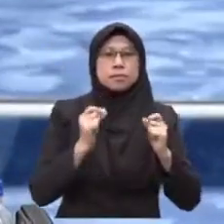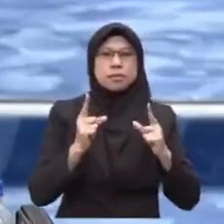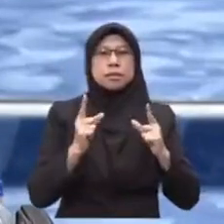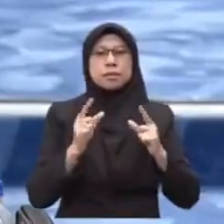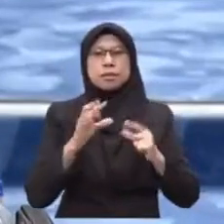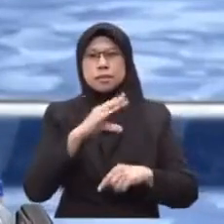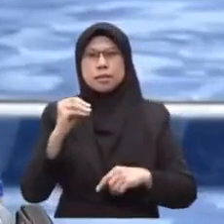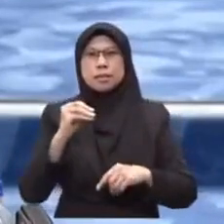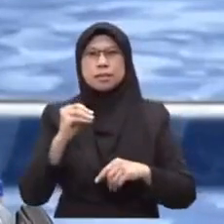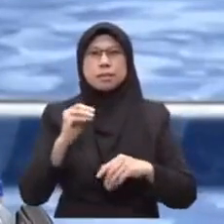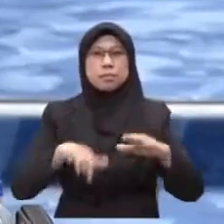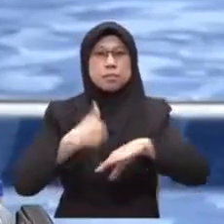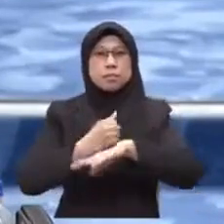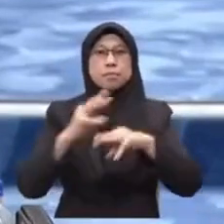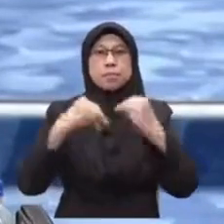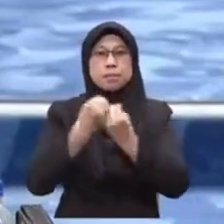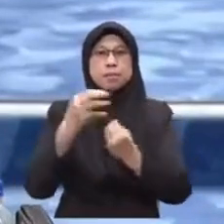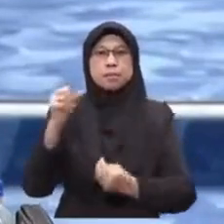masyarakat sivil ketiga